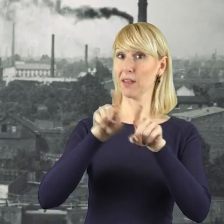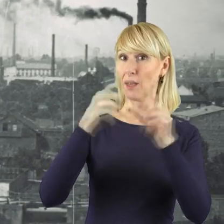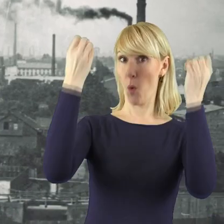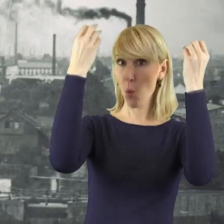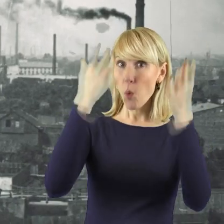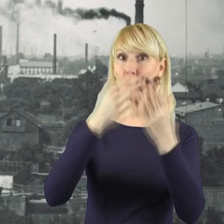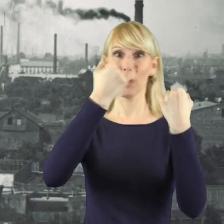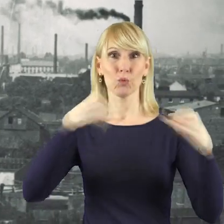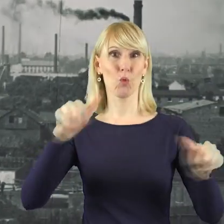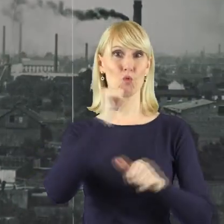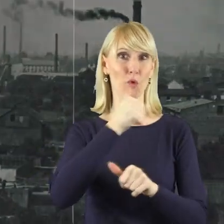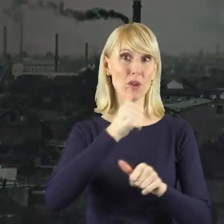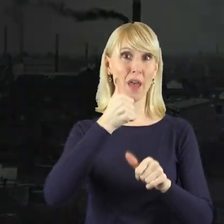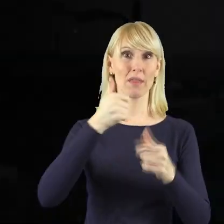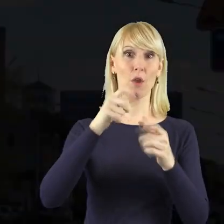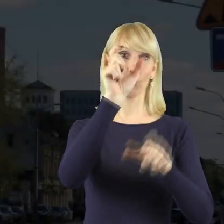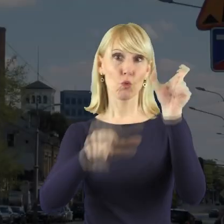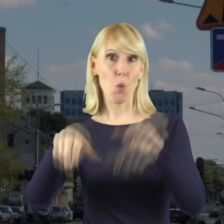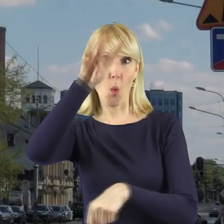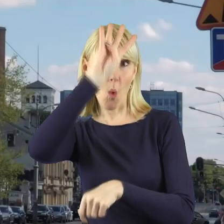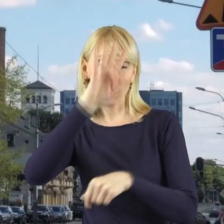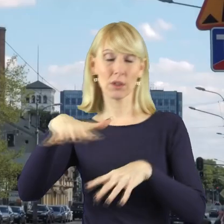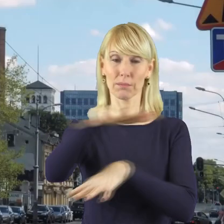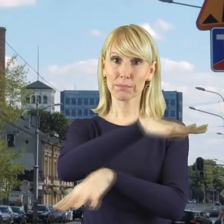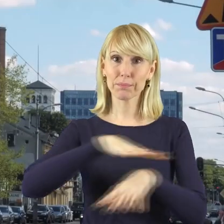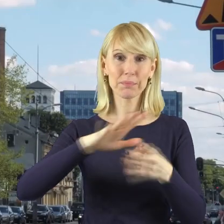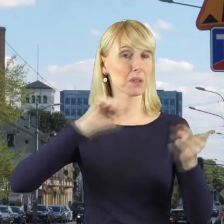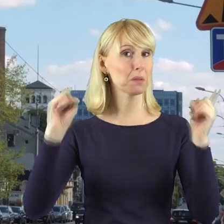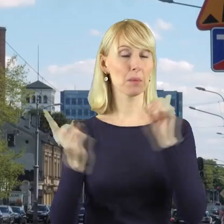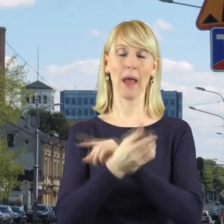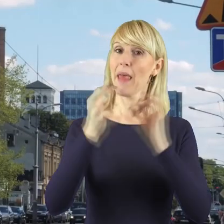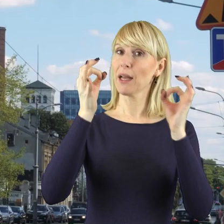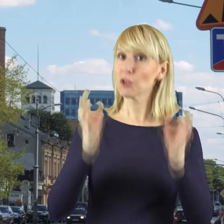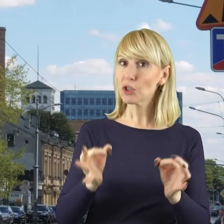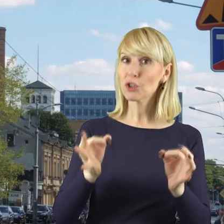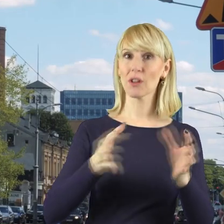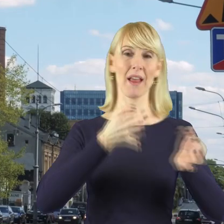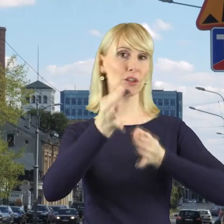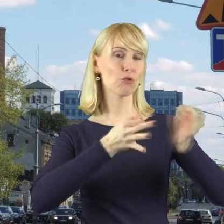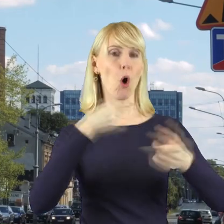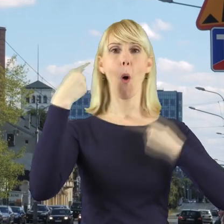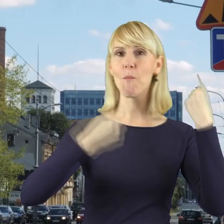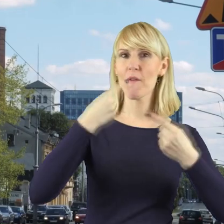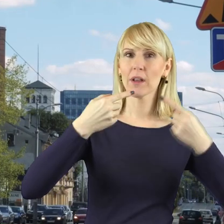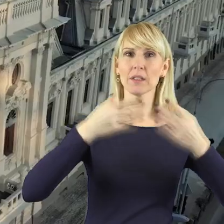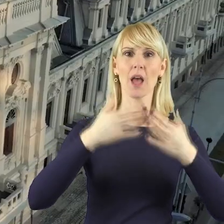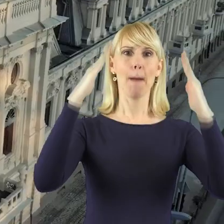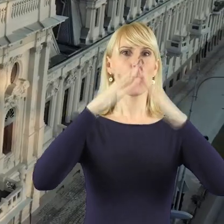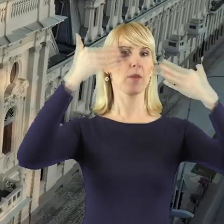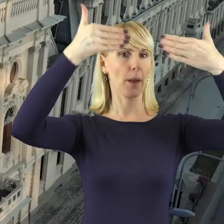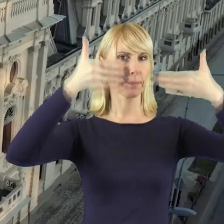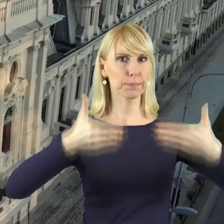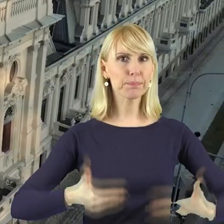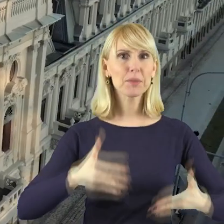i codzienność łodzian. Dziś o tej historii opowiedzieć mogą fasady łódzkich budynków, które są wyrazem